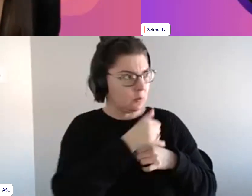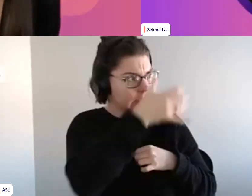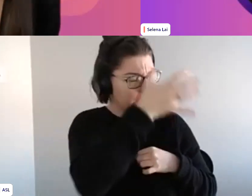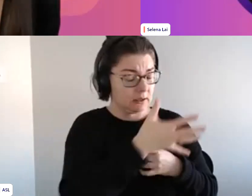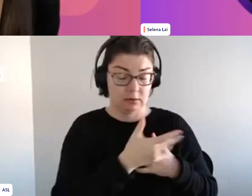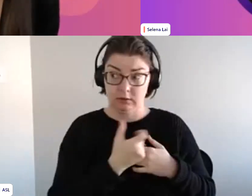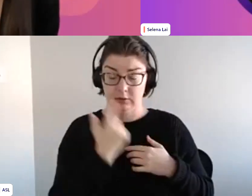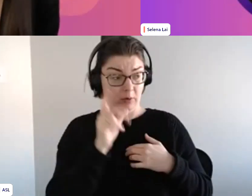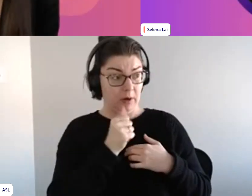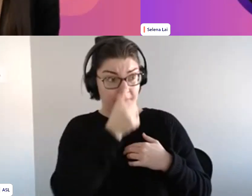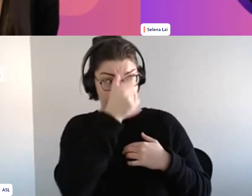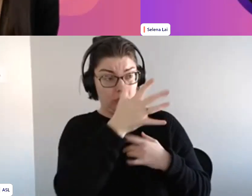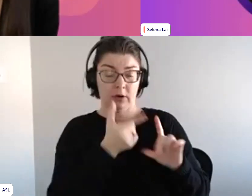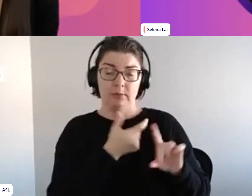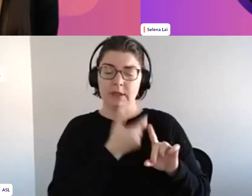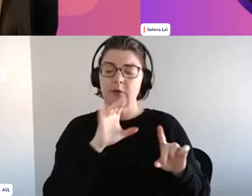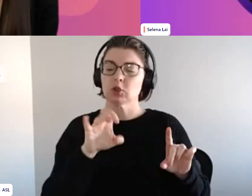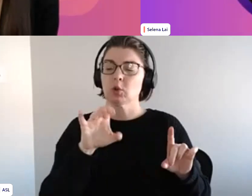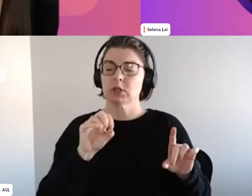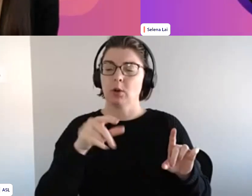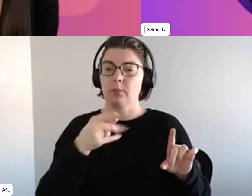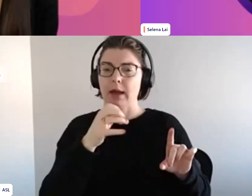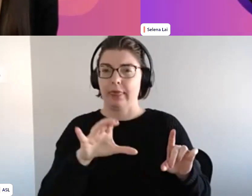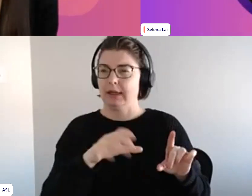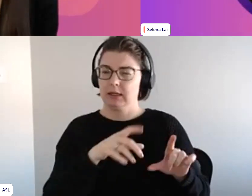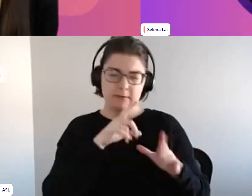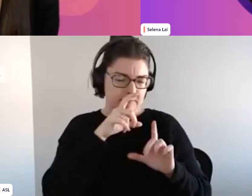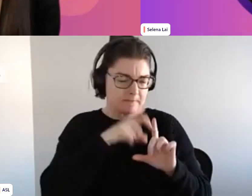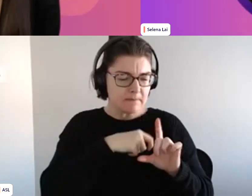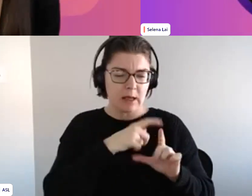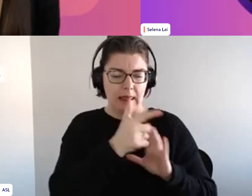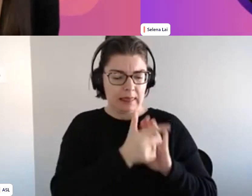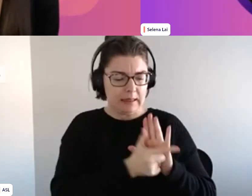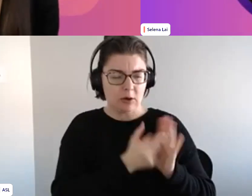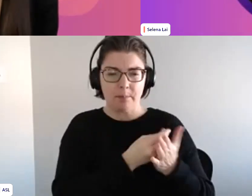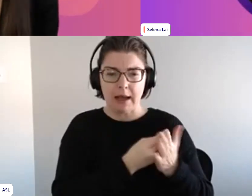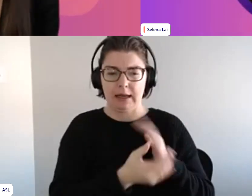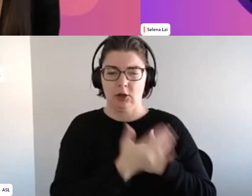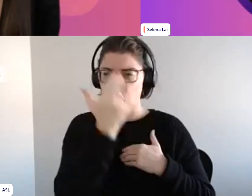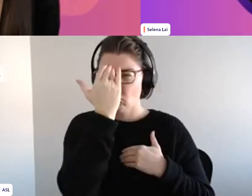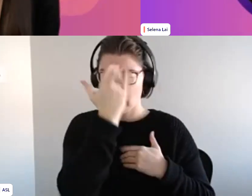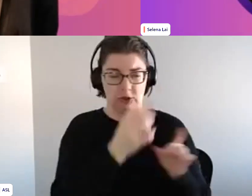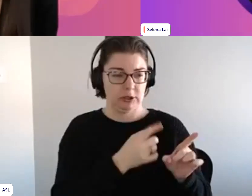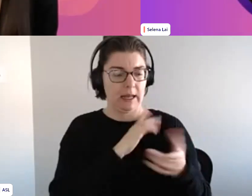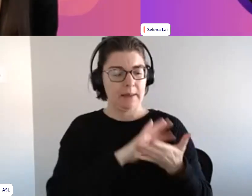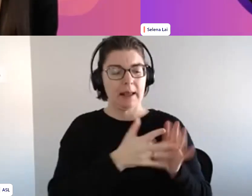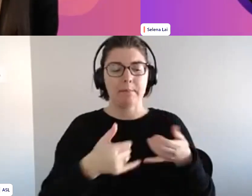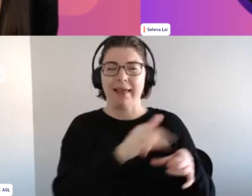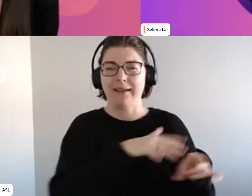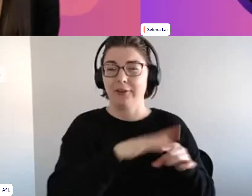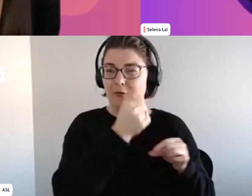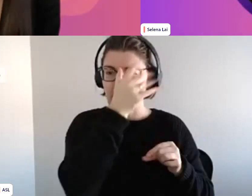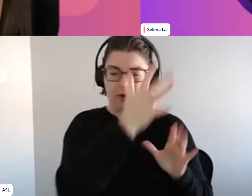pour nous avec les tendances psychopathes narcisses de mon père